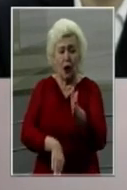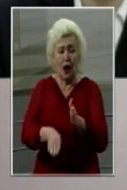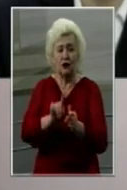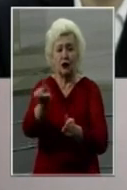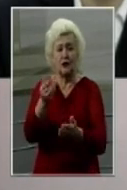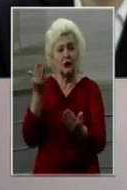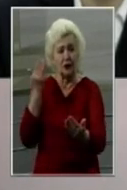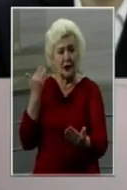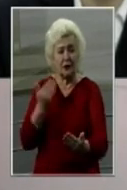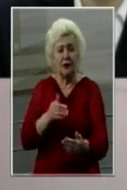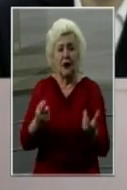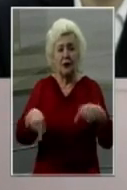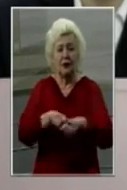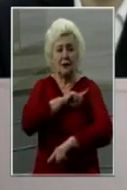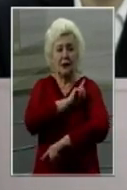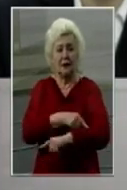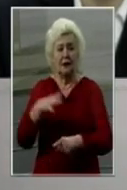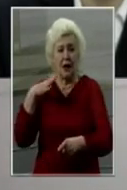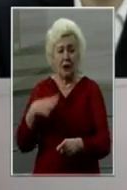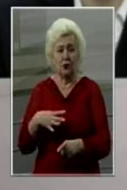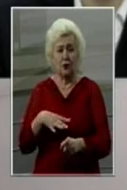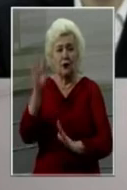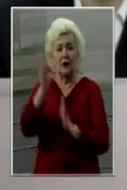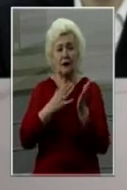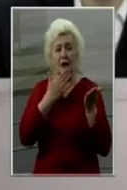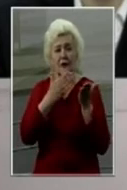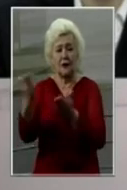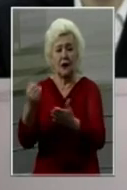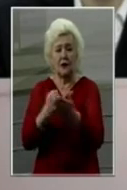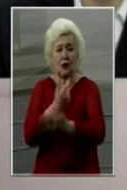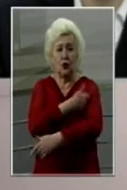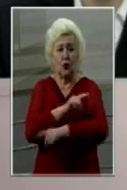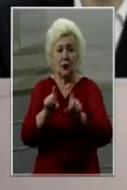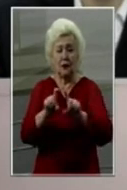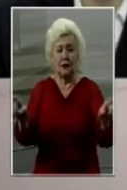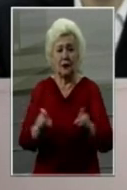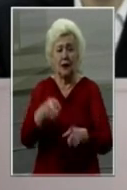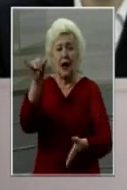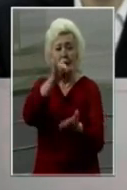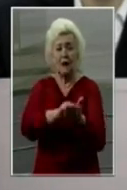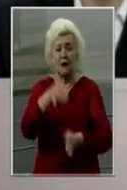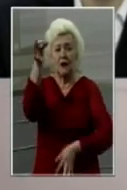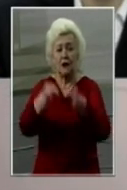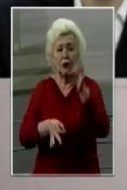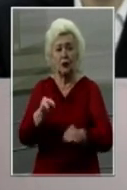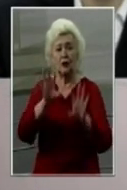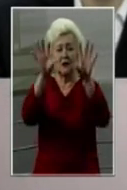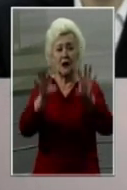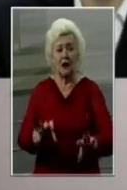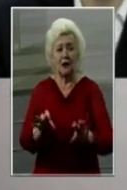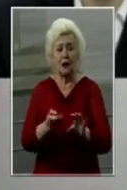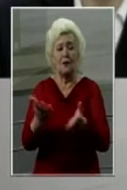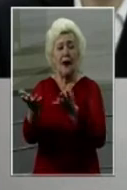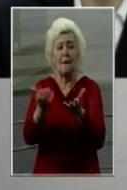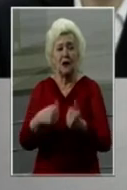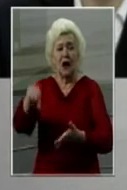раніше, настільки сильно, що довелося невідкладно звертатися до лікарні. За кримінально-процесуальним кодексом розгляд справ без